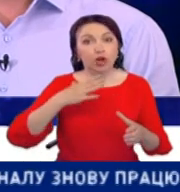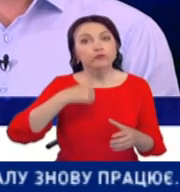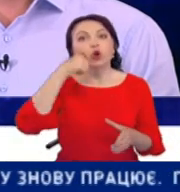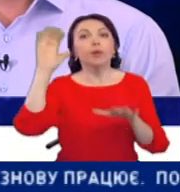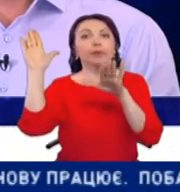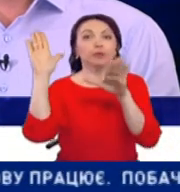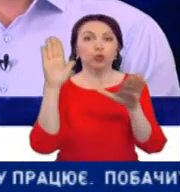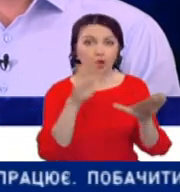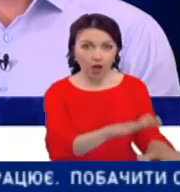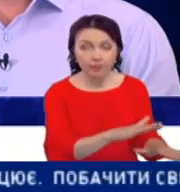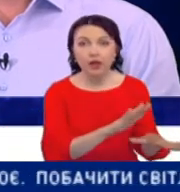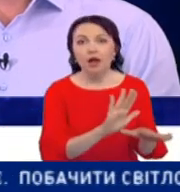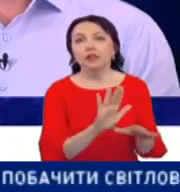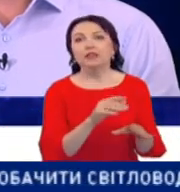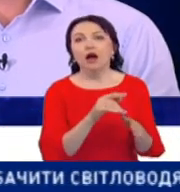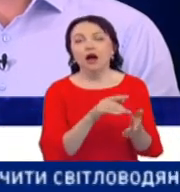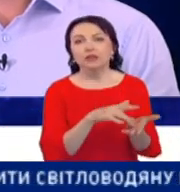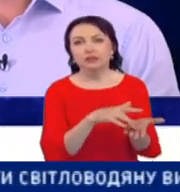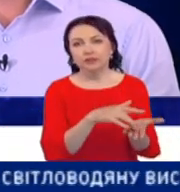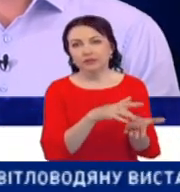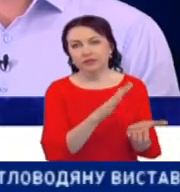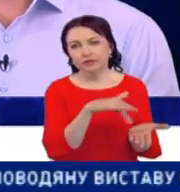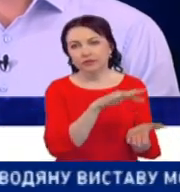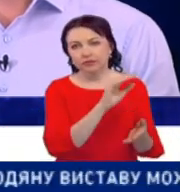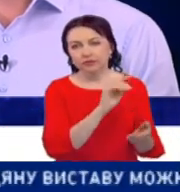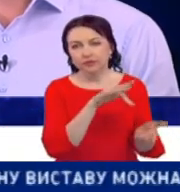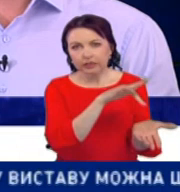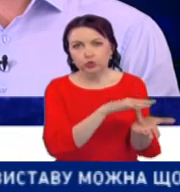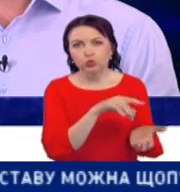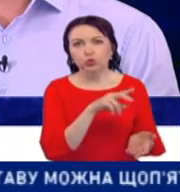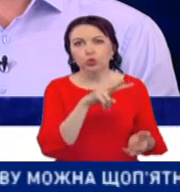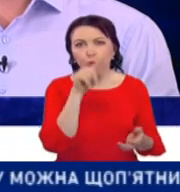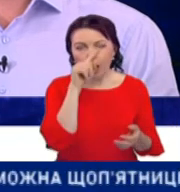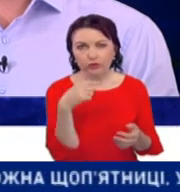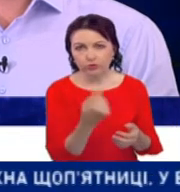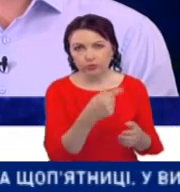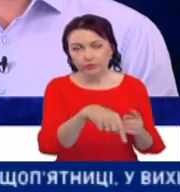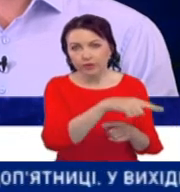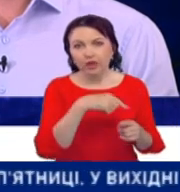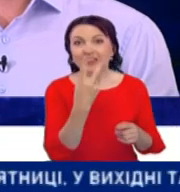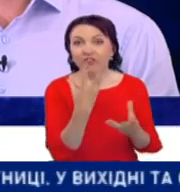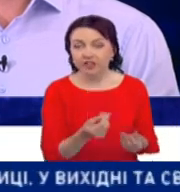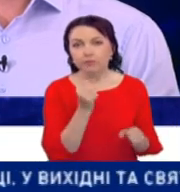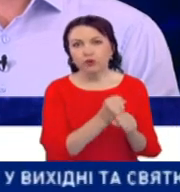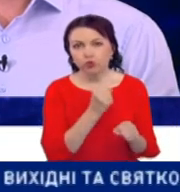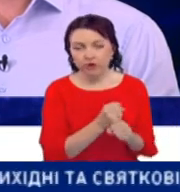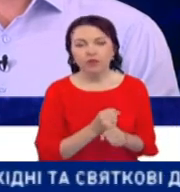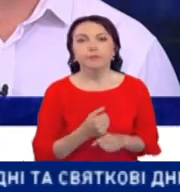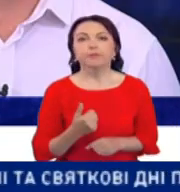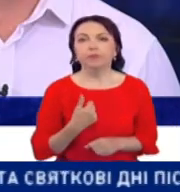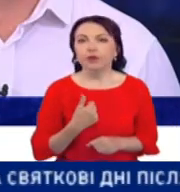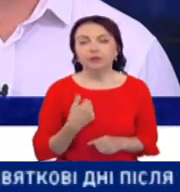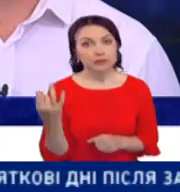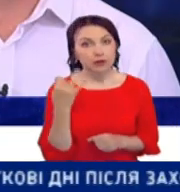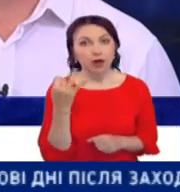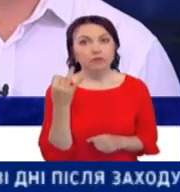прибула на станицю Луганську, на КПВВ, і вони там працювали. Два дні працювали. Так. Цікаво, я можу сказати, хто був